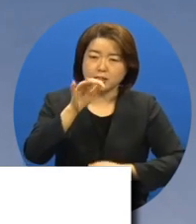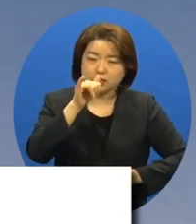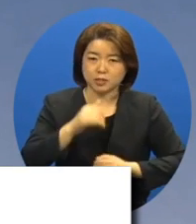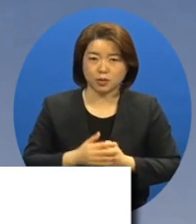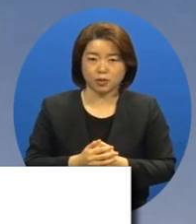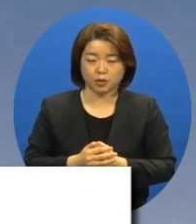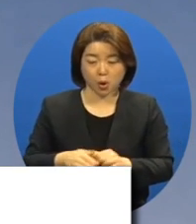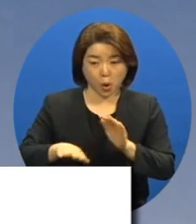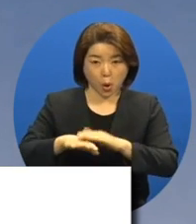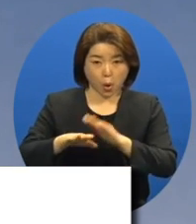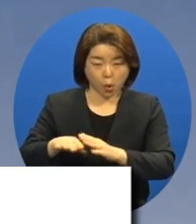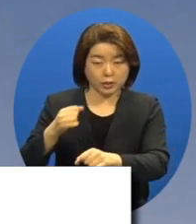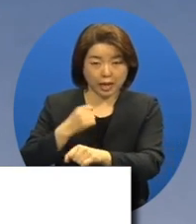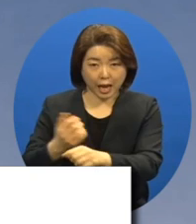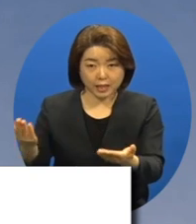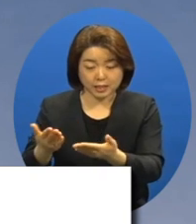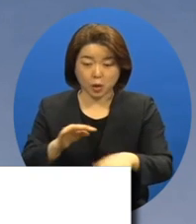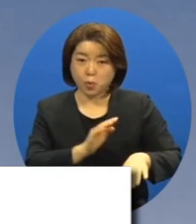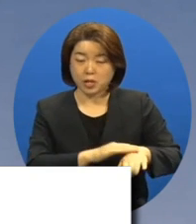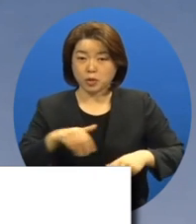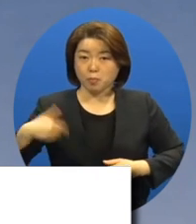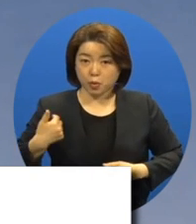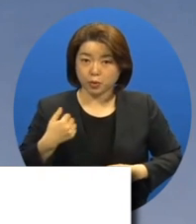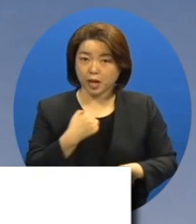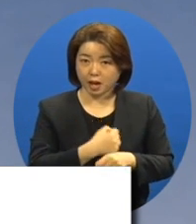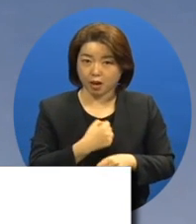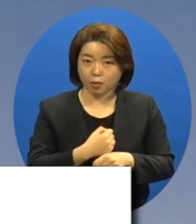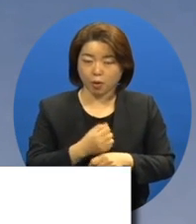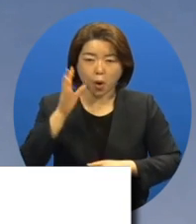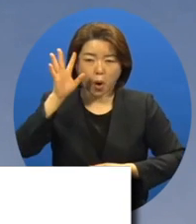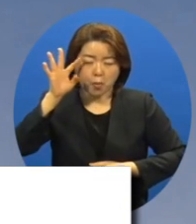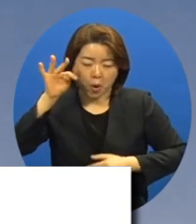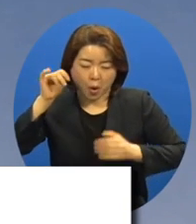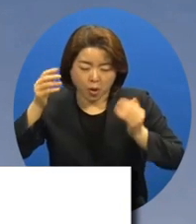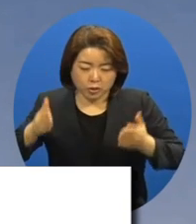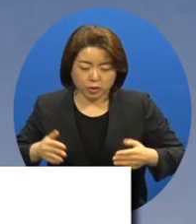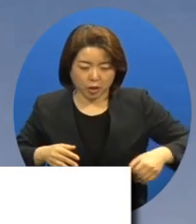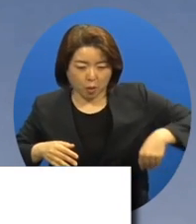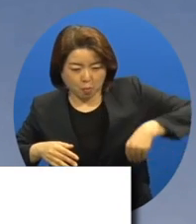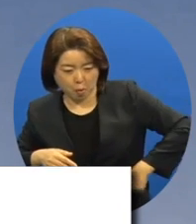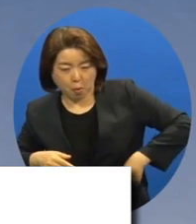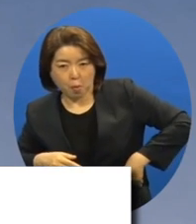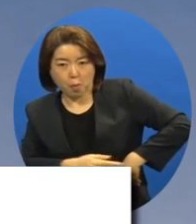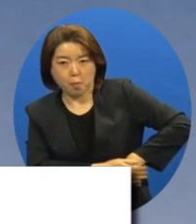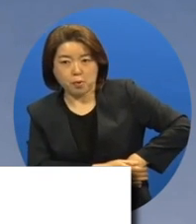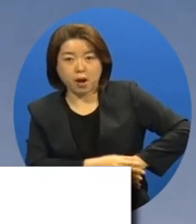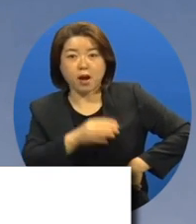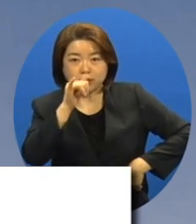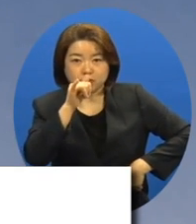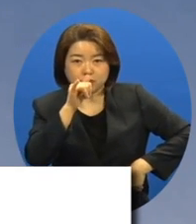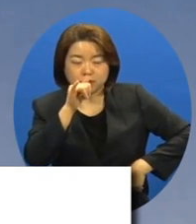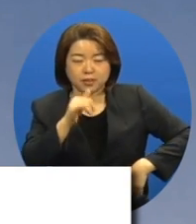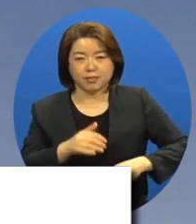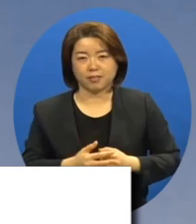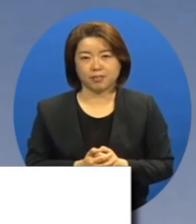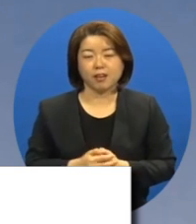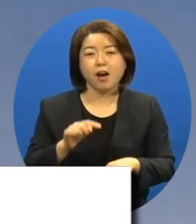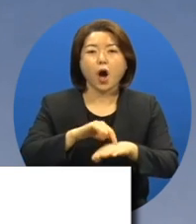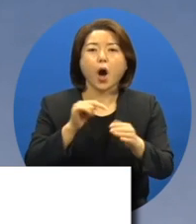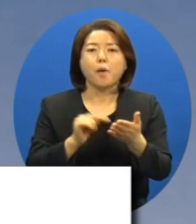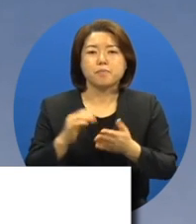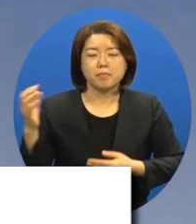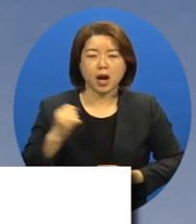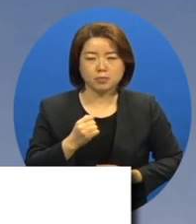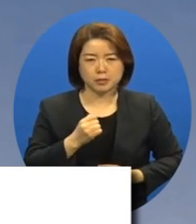오른손이 하는 것을 왼손이 모르게 하라 그래서 며칠 동안 왼손을 주머니에 넣고 다니기도 했고 마음으로